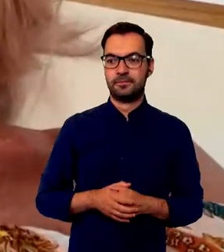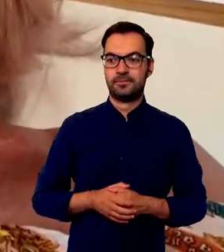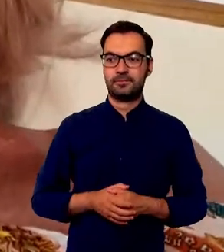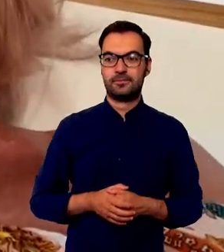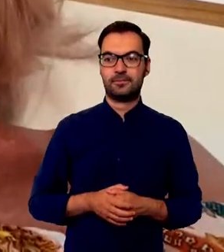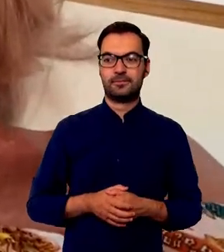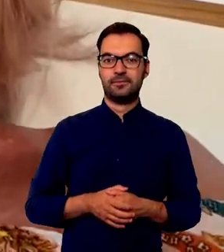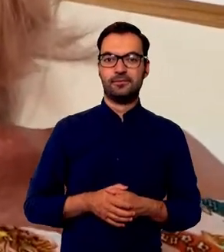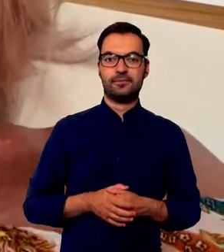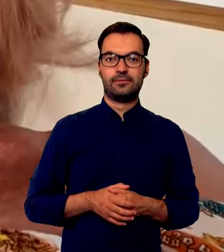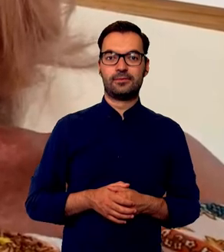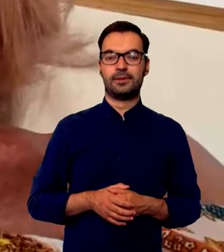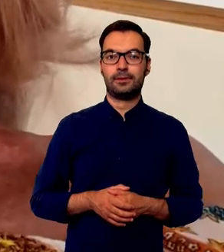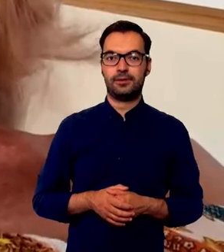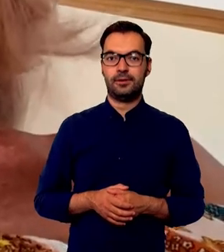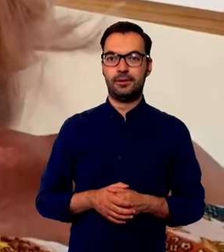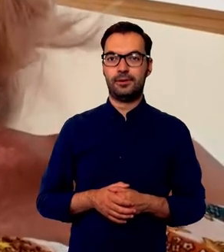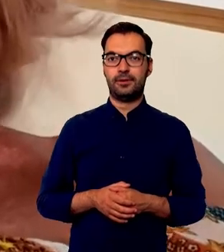będę